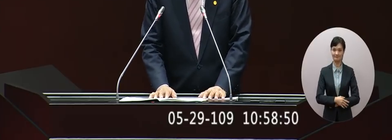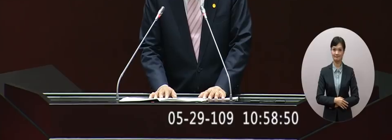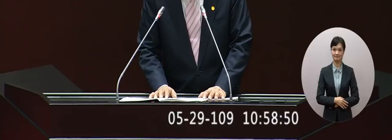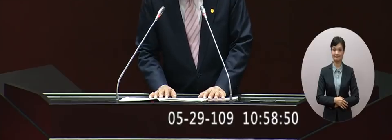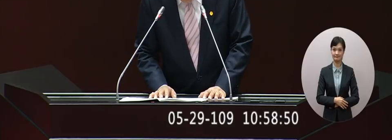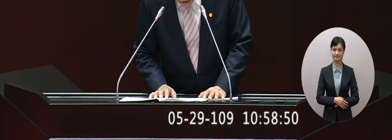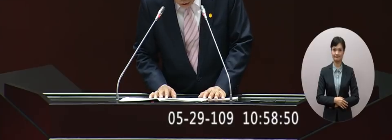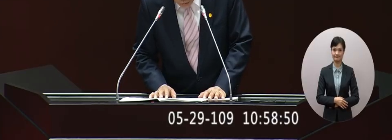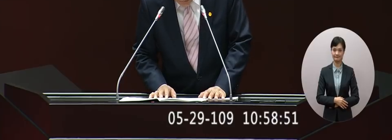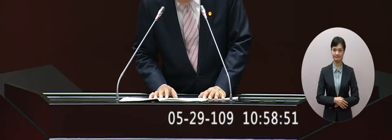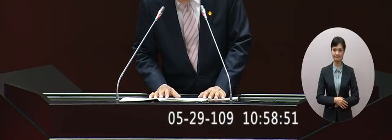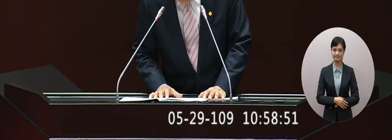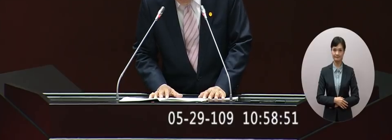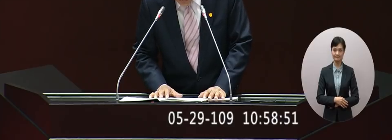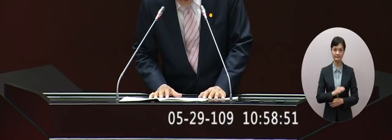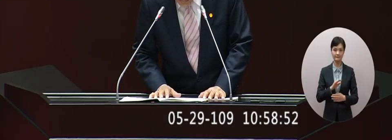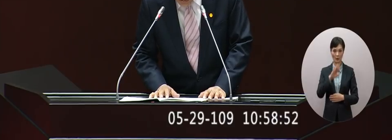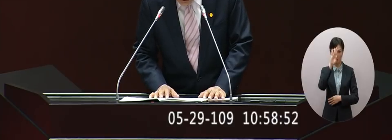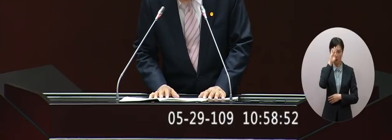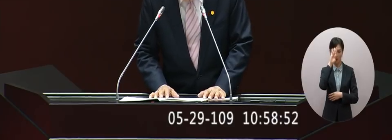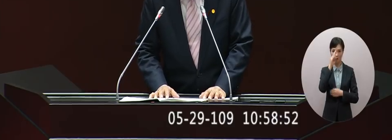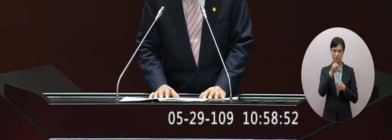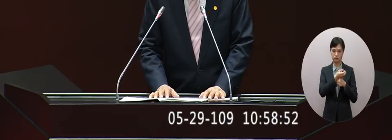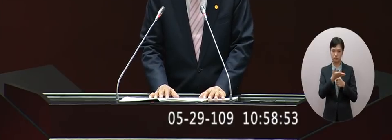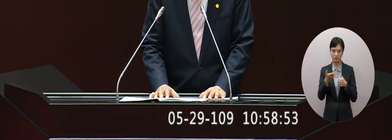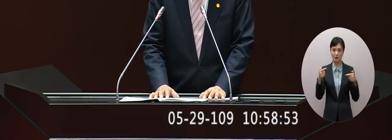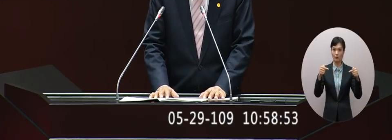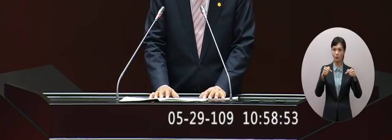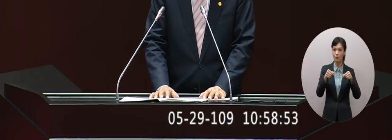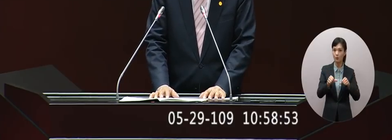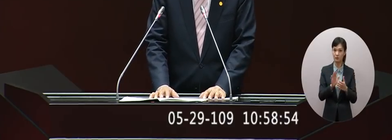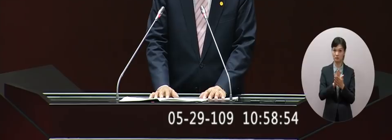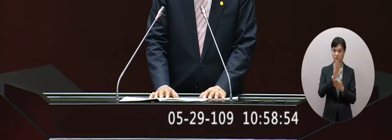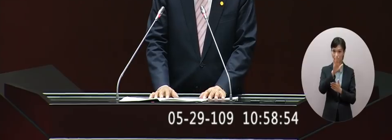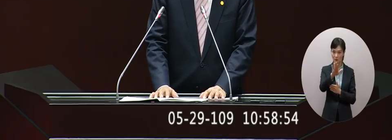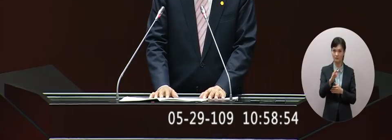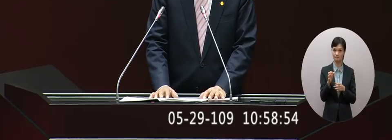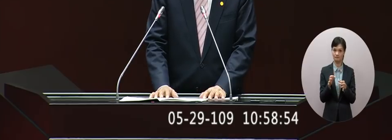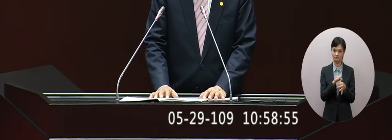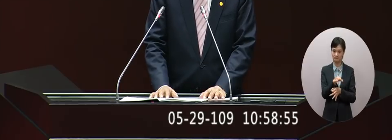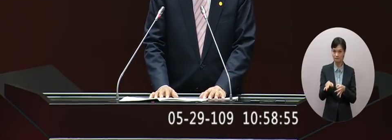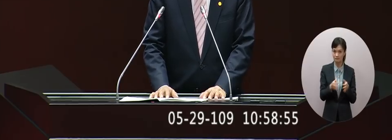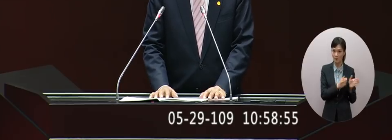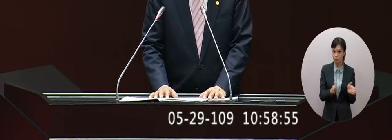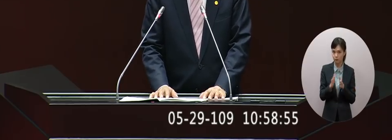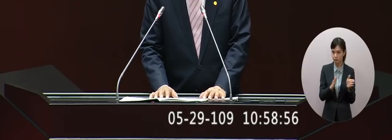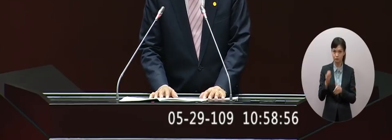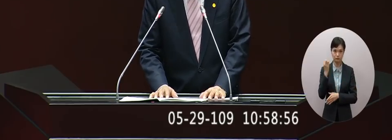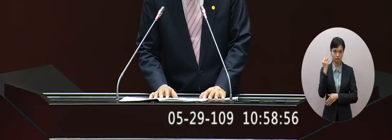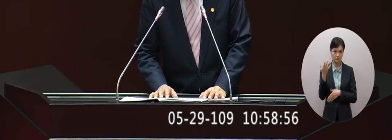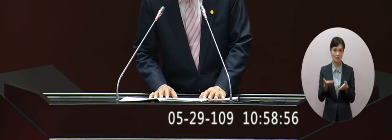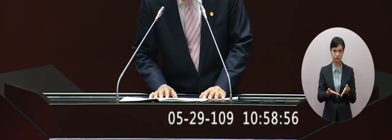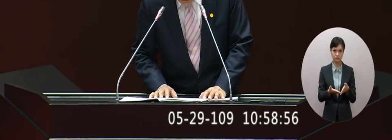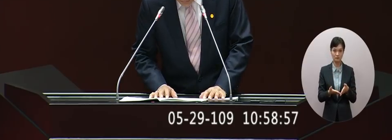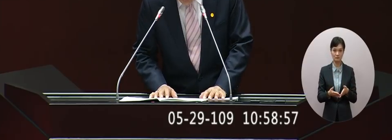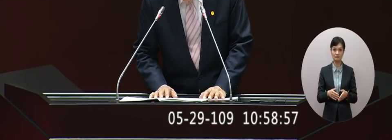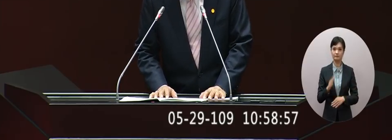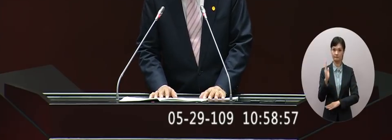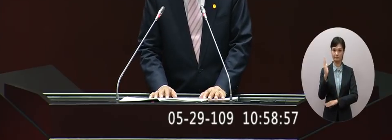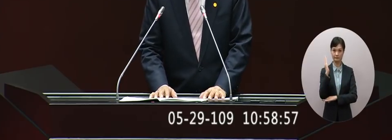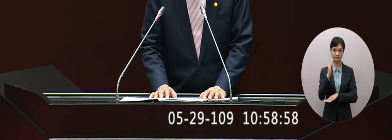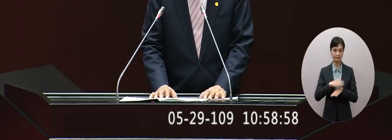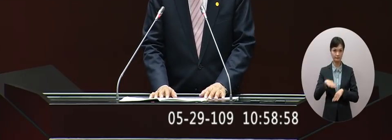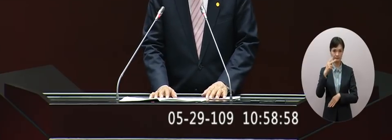为了因应后疫情时代经济秩序的重整，政府会从国际的趋